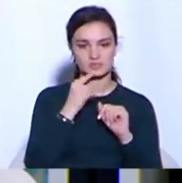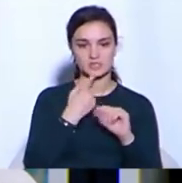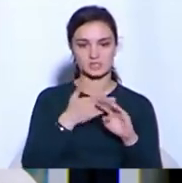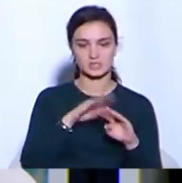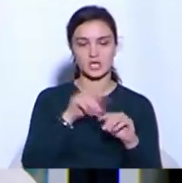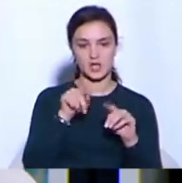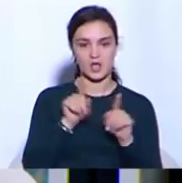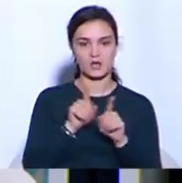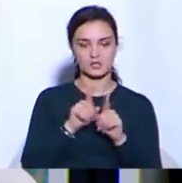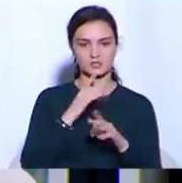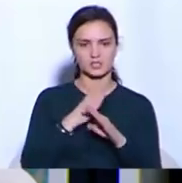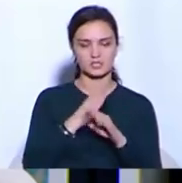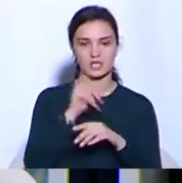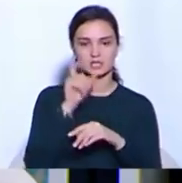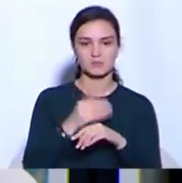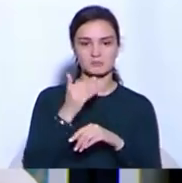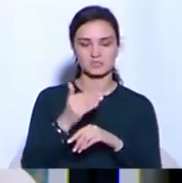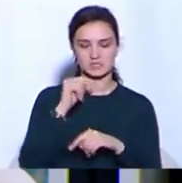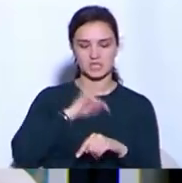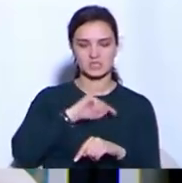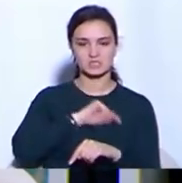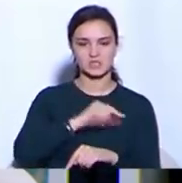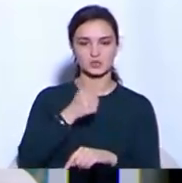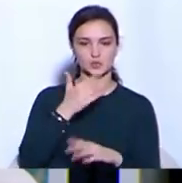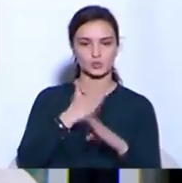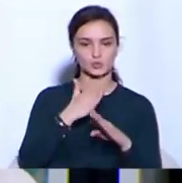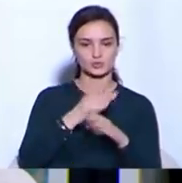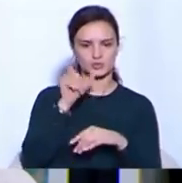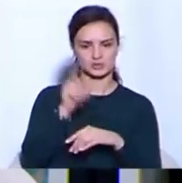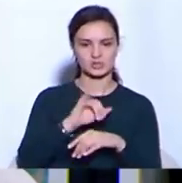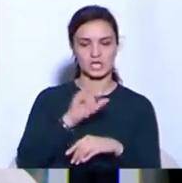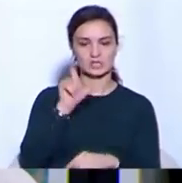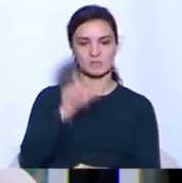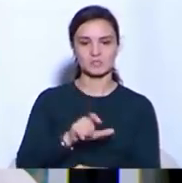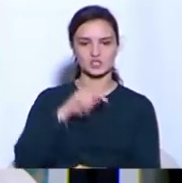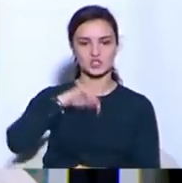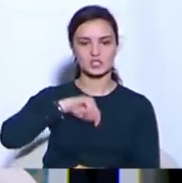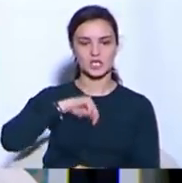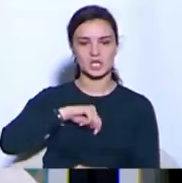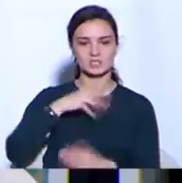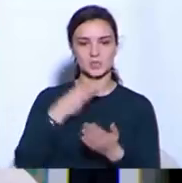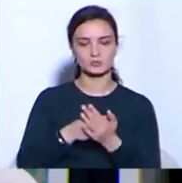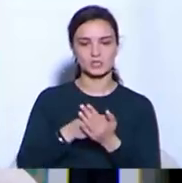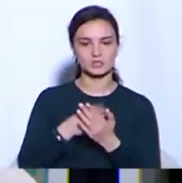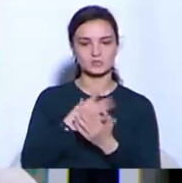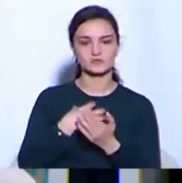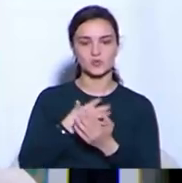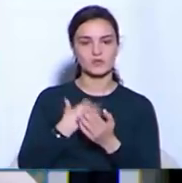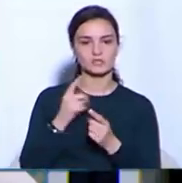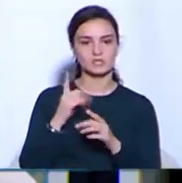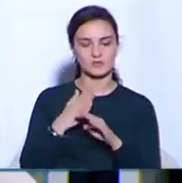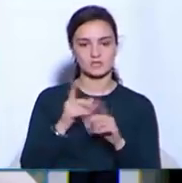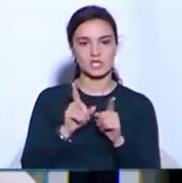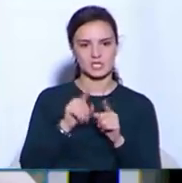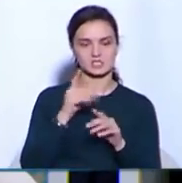რომ აქაც შემოდის ადამიანის ტემპერამენტი, როგორც განსაზღვრელი და ადამიანის შინაგანი პრიორიტეტები, როგორც განსაზღვრელი,